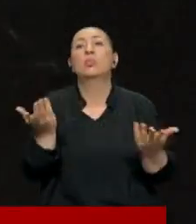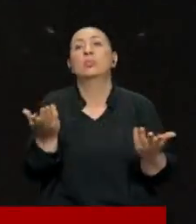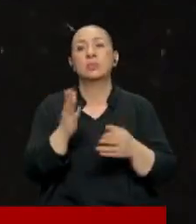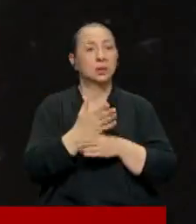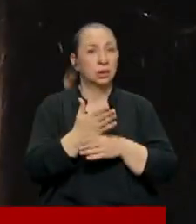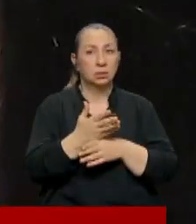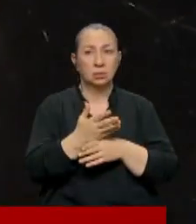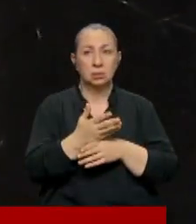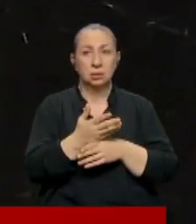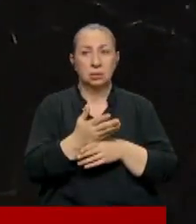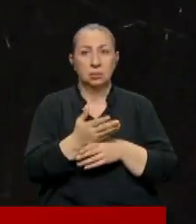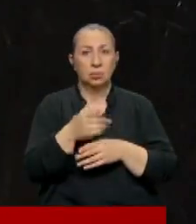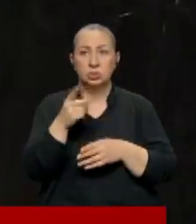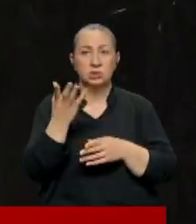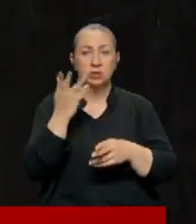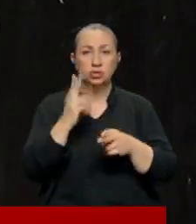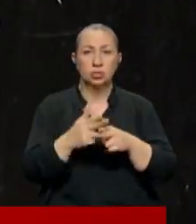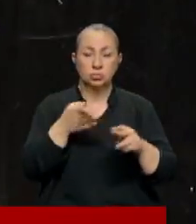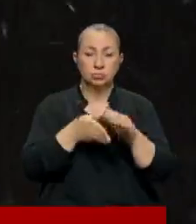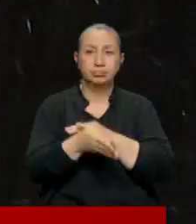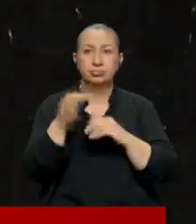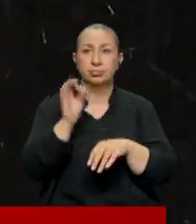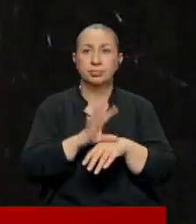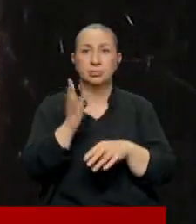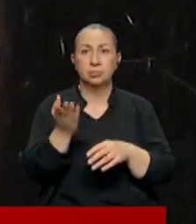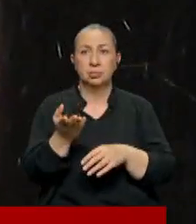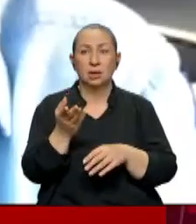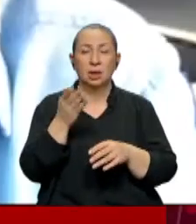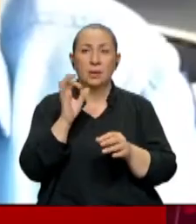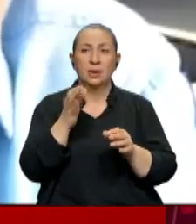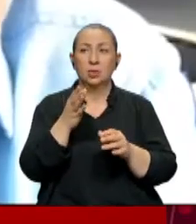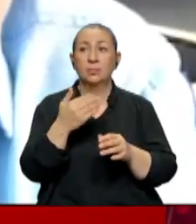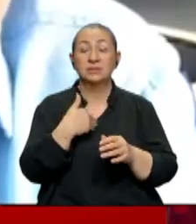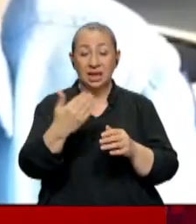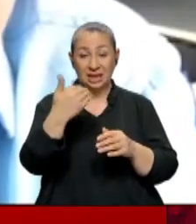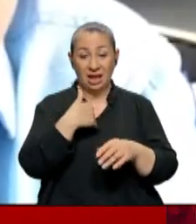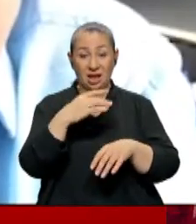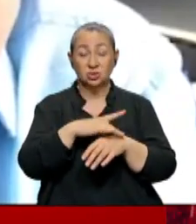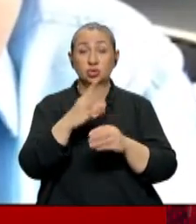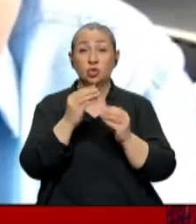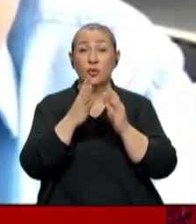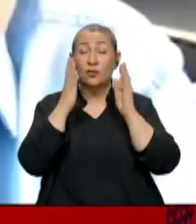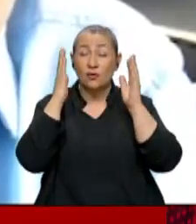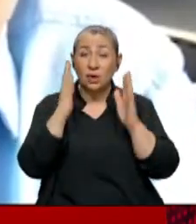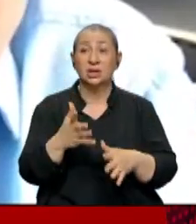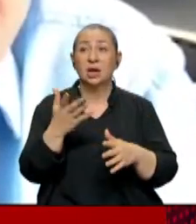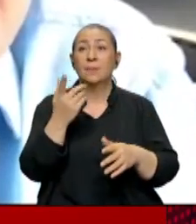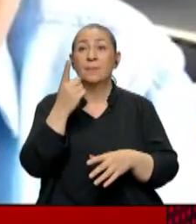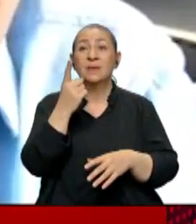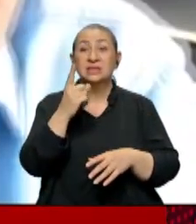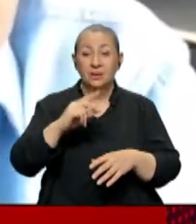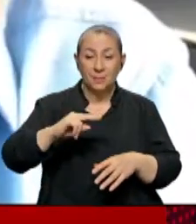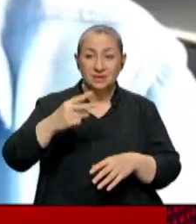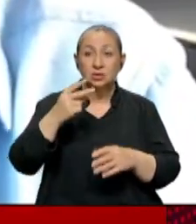alıyorum neden burası daha çabuk giriş yapıyor kaydı alıyorsunuz direkt içerim çok büyük çoğunluğu zaten